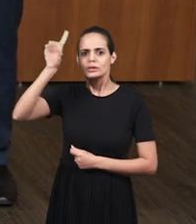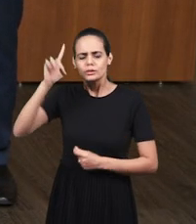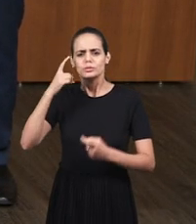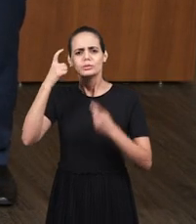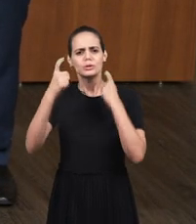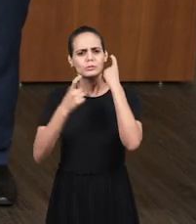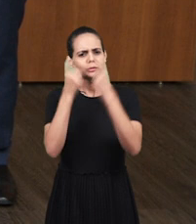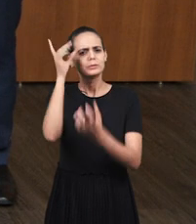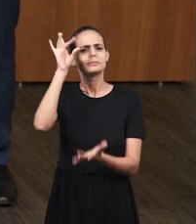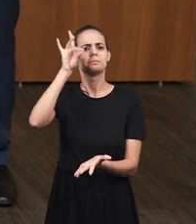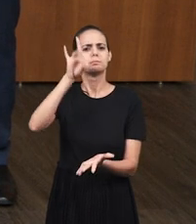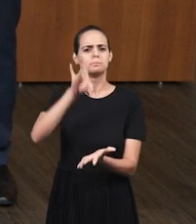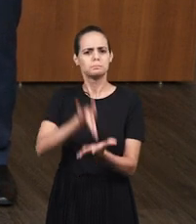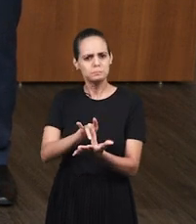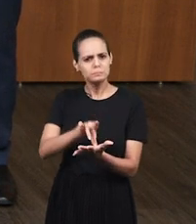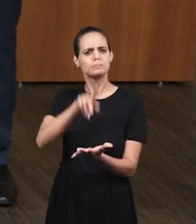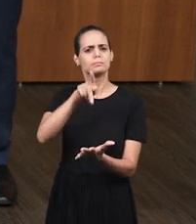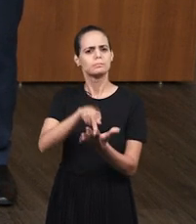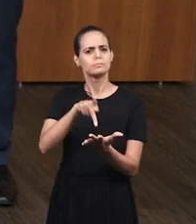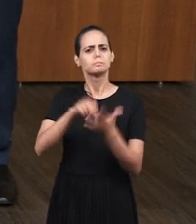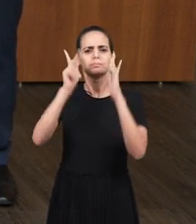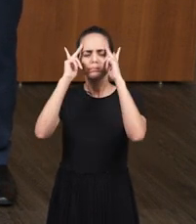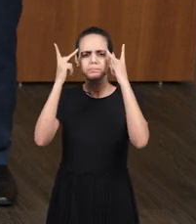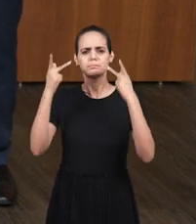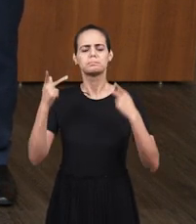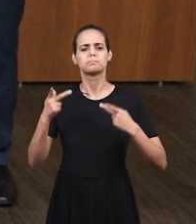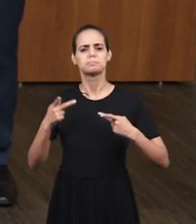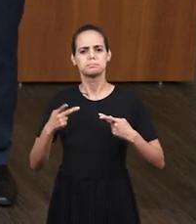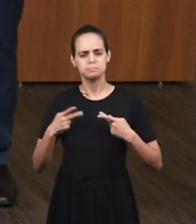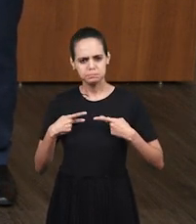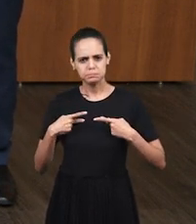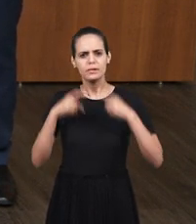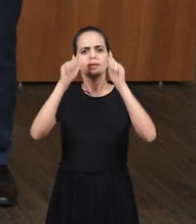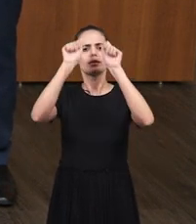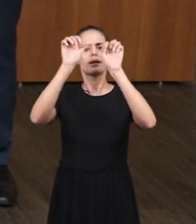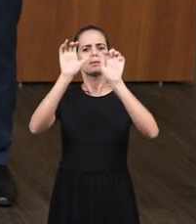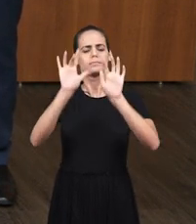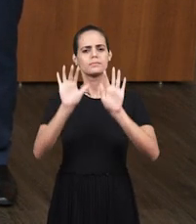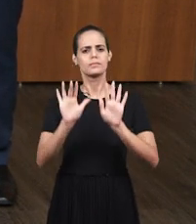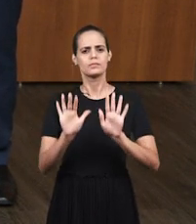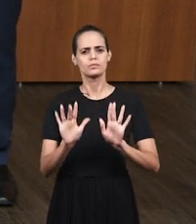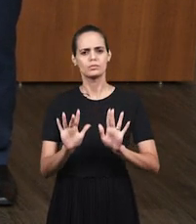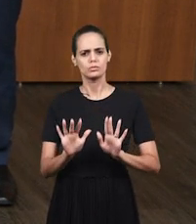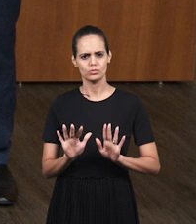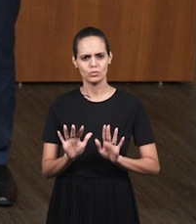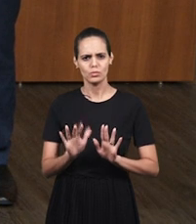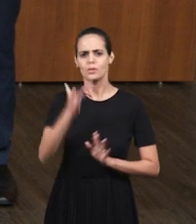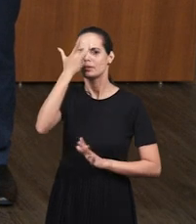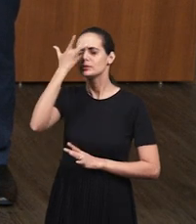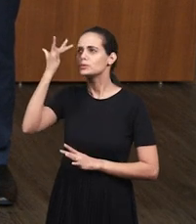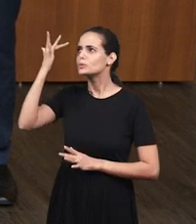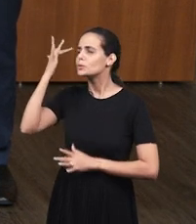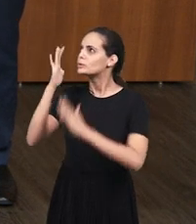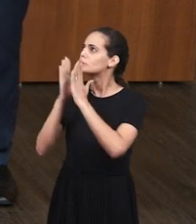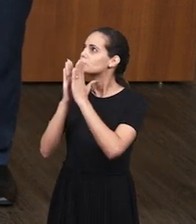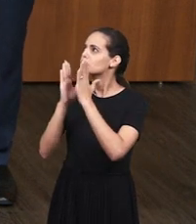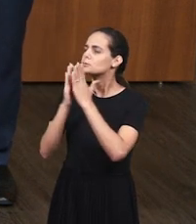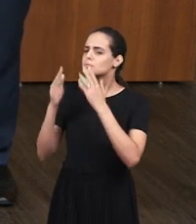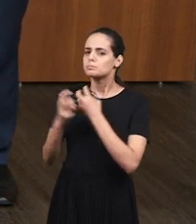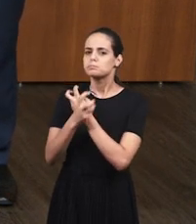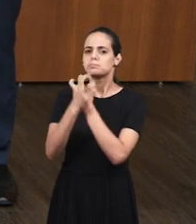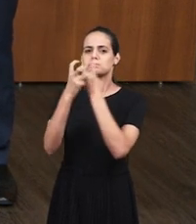Он помогает, как Он переживает, заботится о нас, и Он благословляет тех, кто ищет Его,